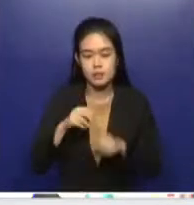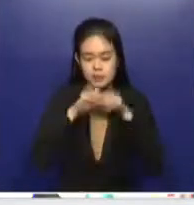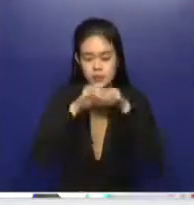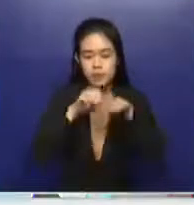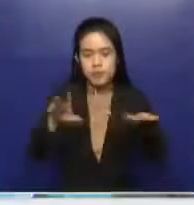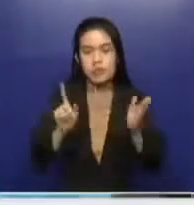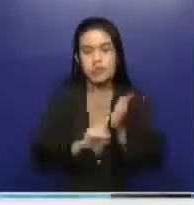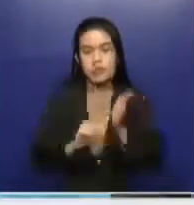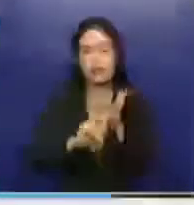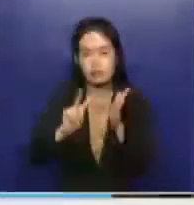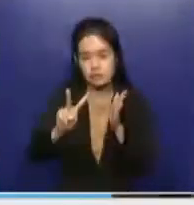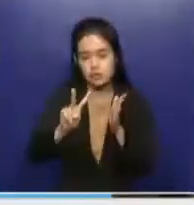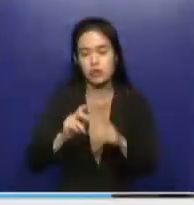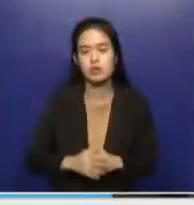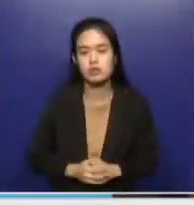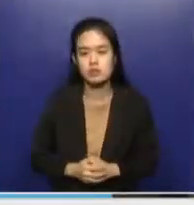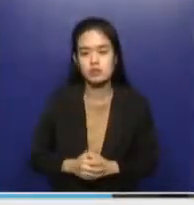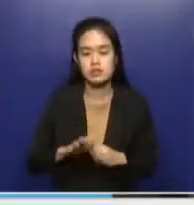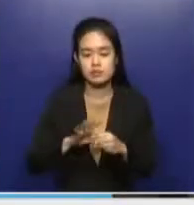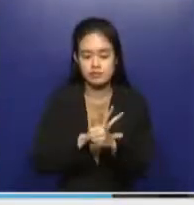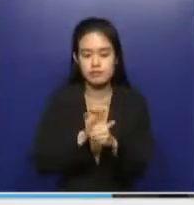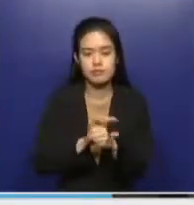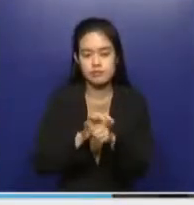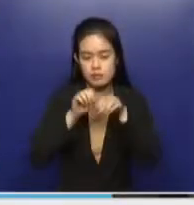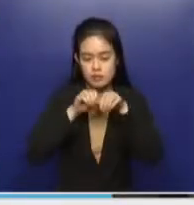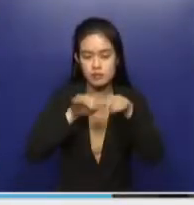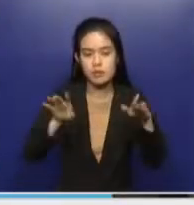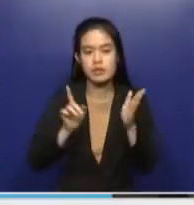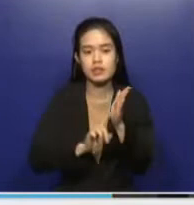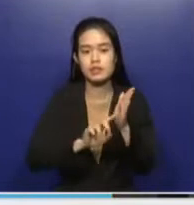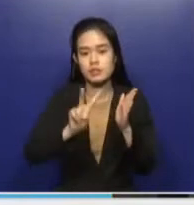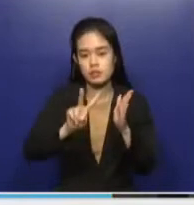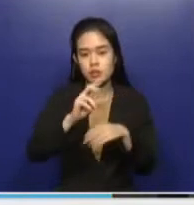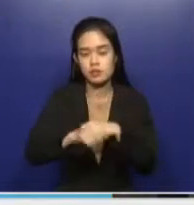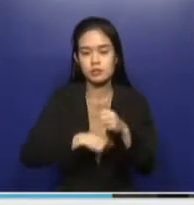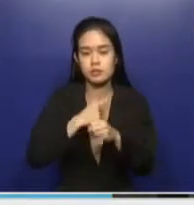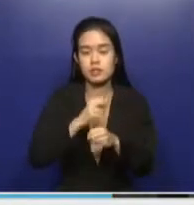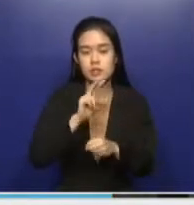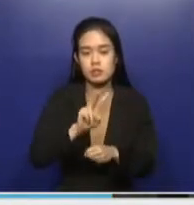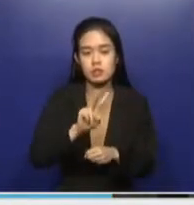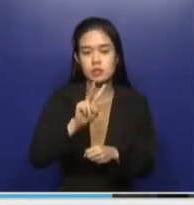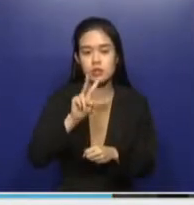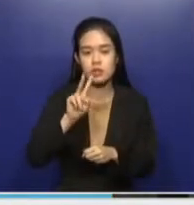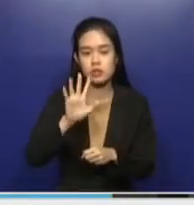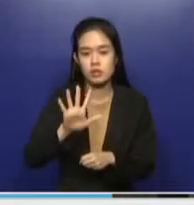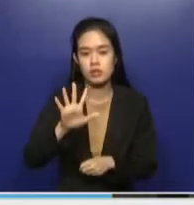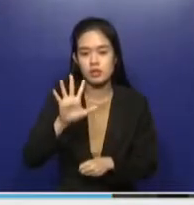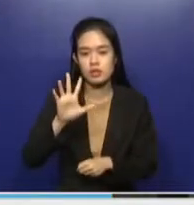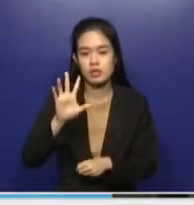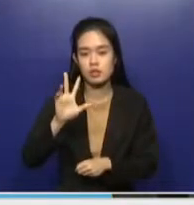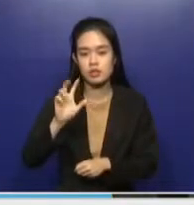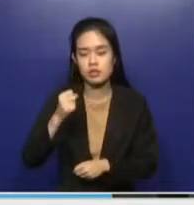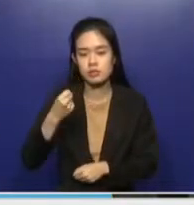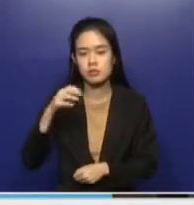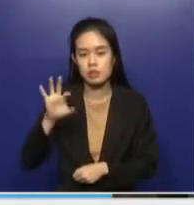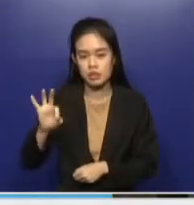ลอก2ไวรัสโคโรนา2019กรณีทหารอียิปต์เดินทางมาพักที่จังหวัดระย